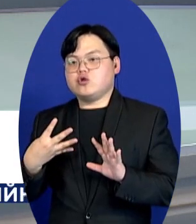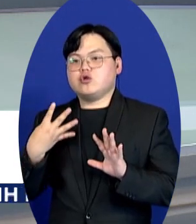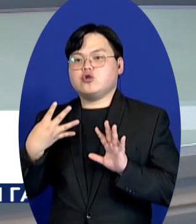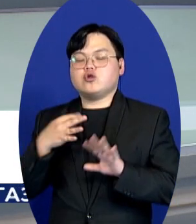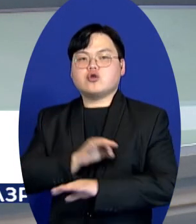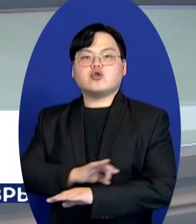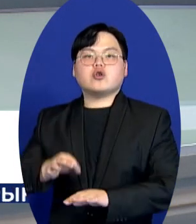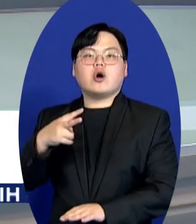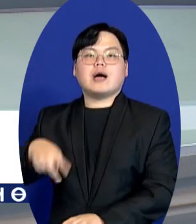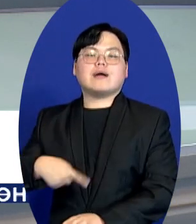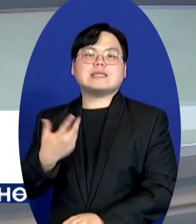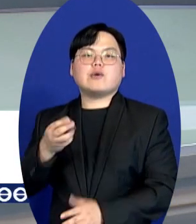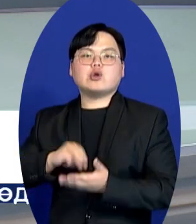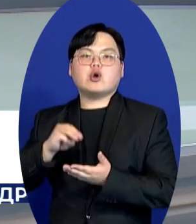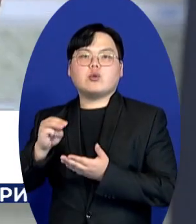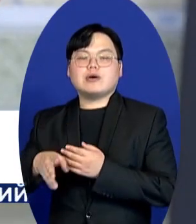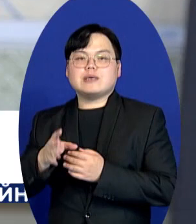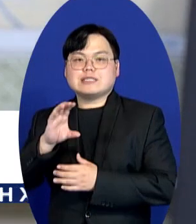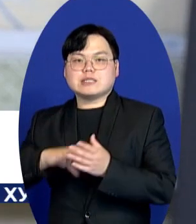төгрөгийн санхүүжилт олгожээ.